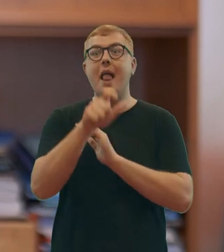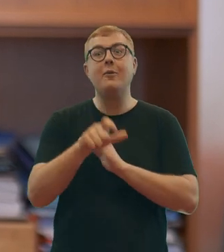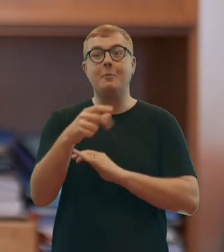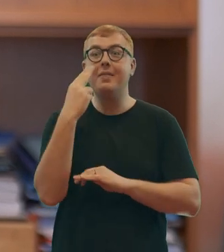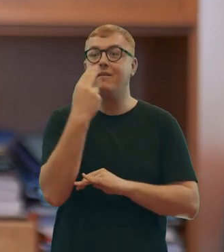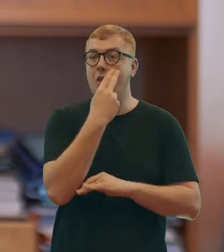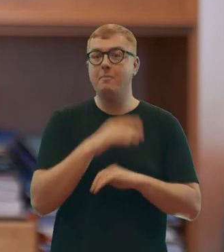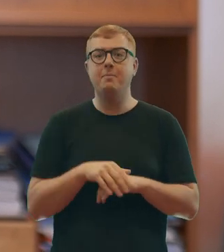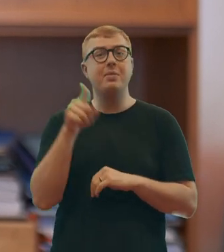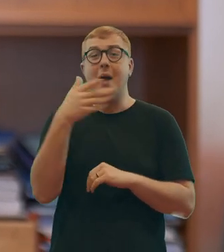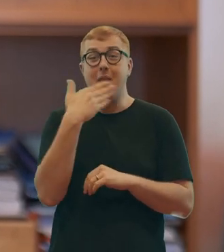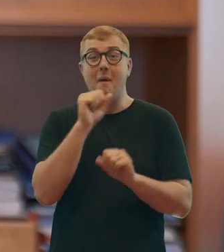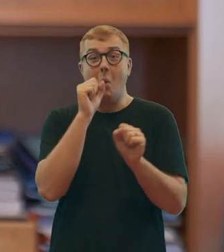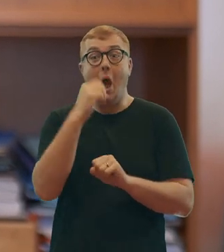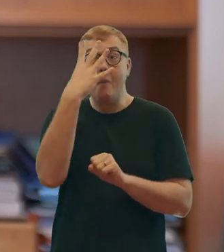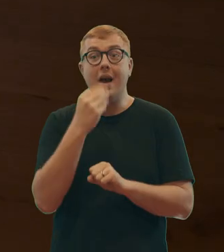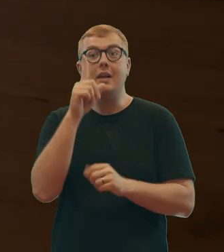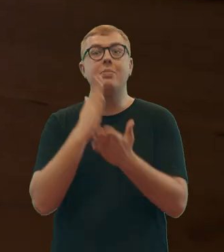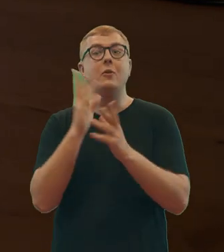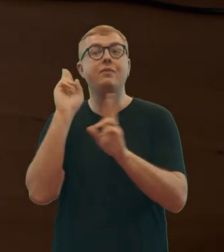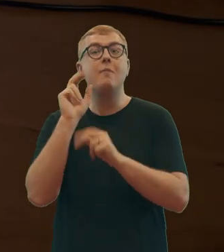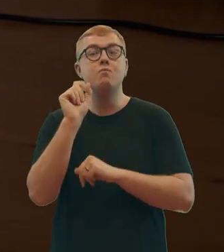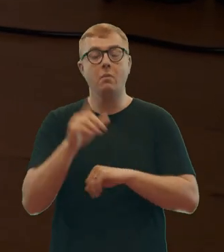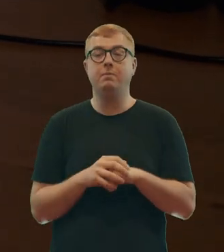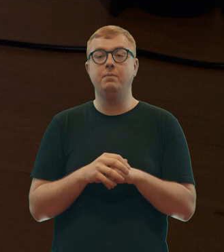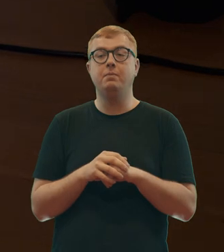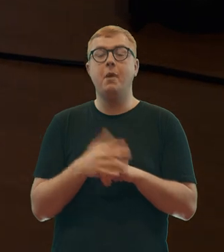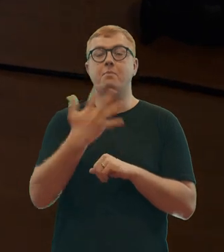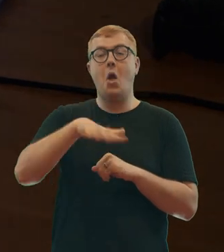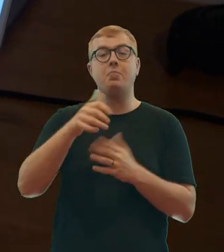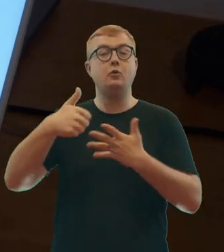dostępny dla osób niewidzących. Tam w ogóle nie ma obrazu, tylko jest dźwięk.